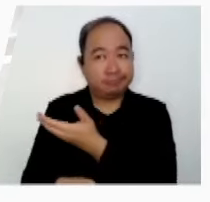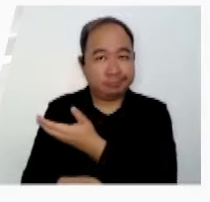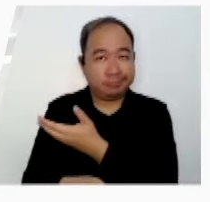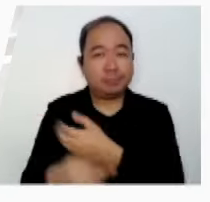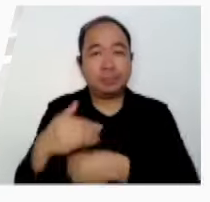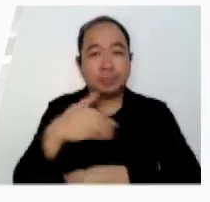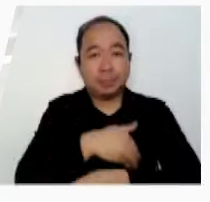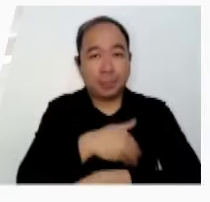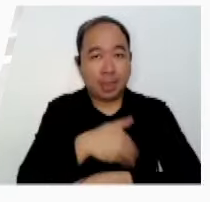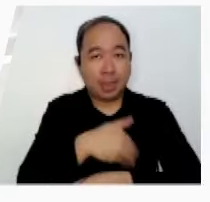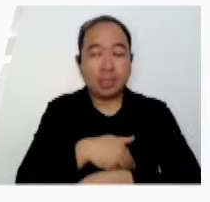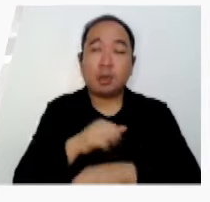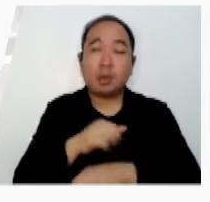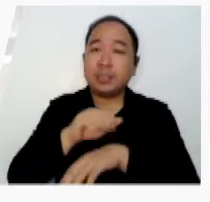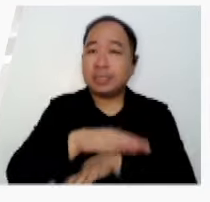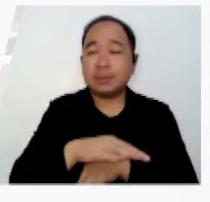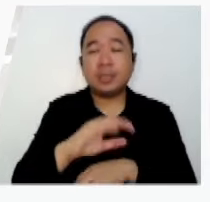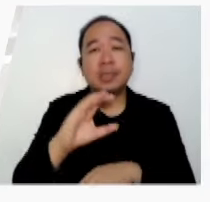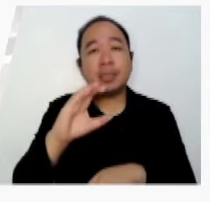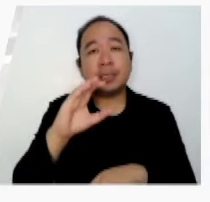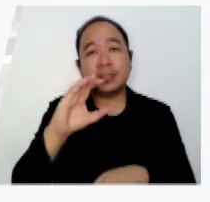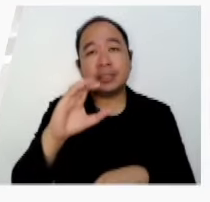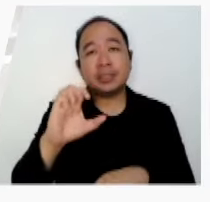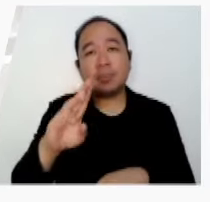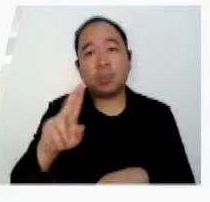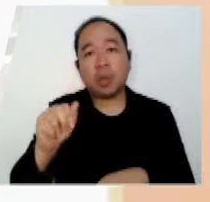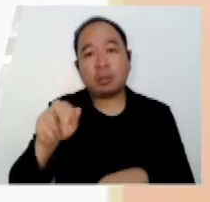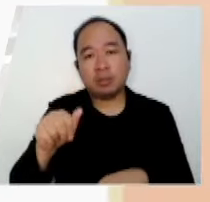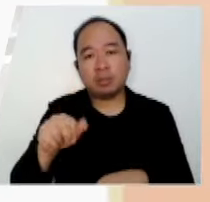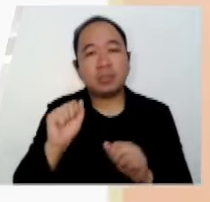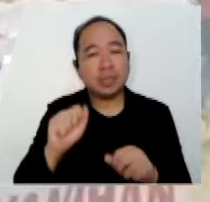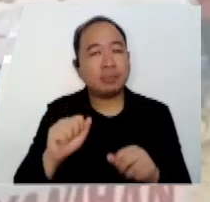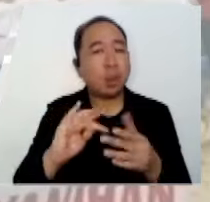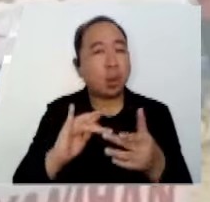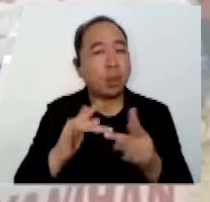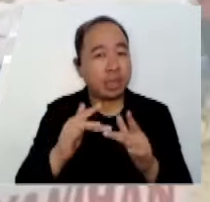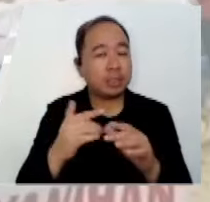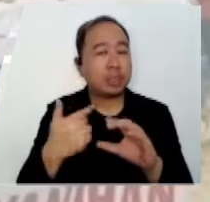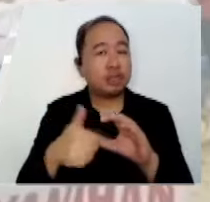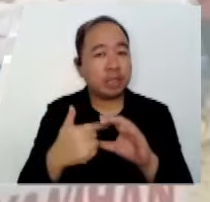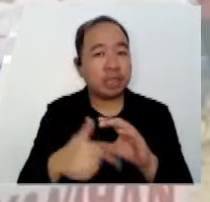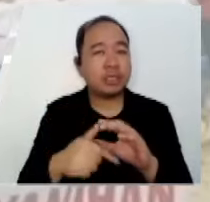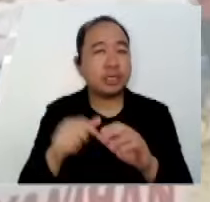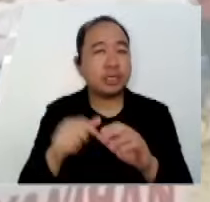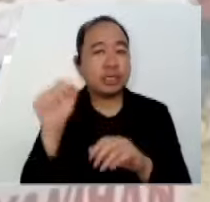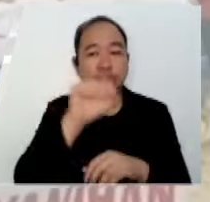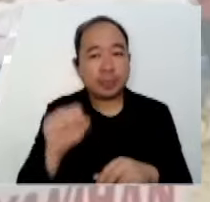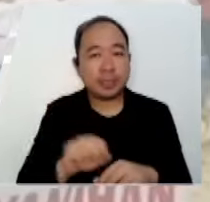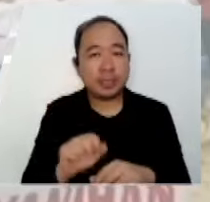magpadala sa Cebuana Luwilier. Pwede ring online via GCash, Shopee at Lazada.